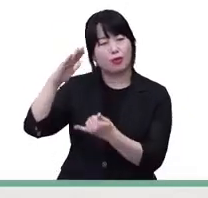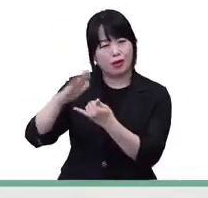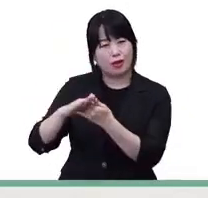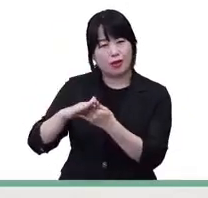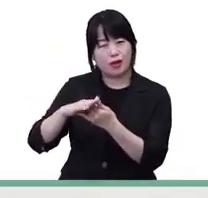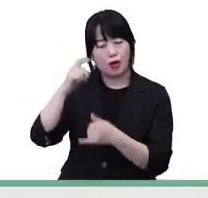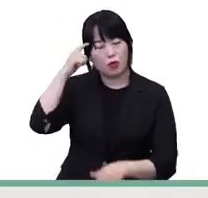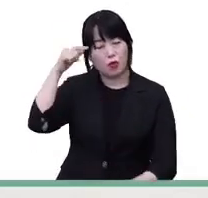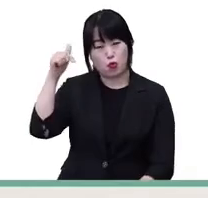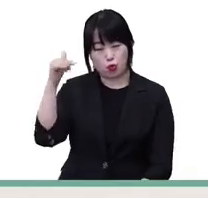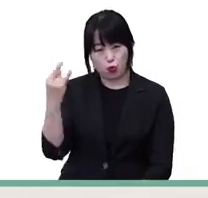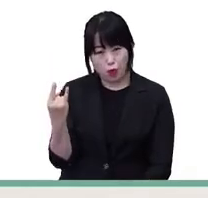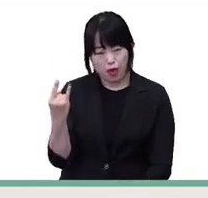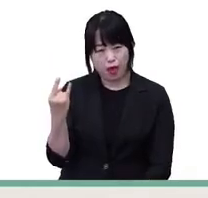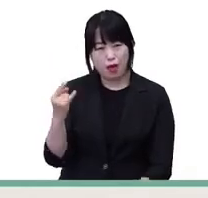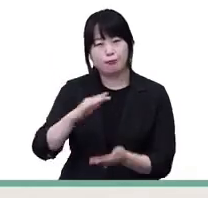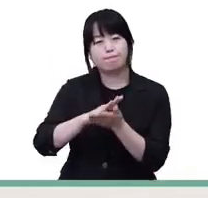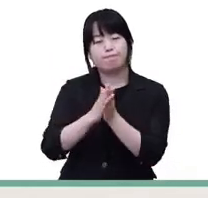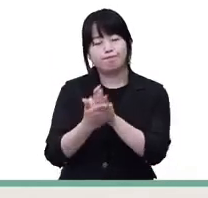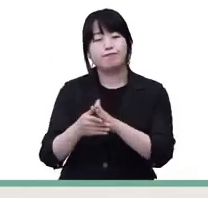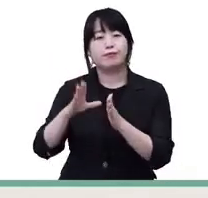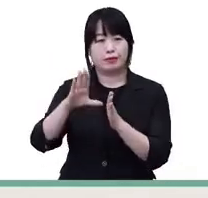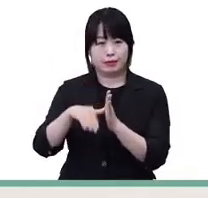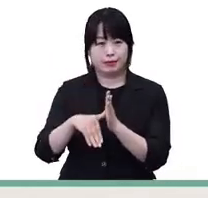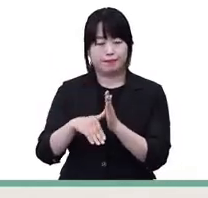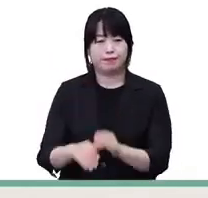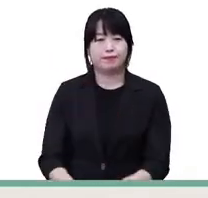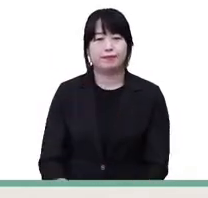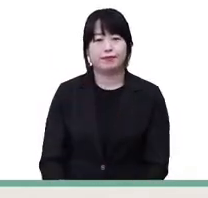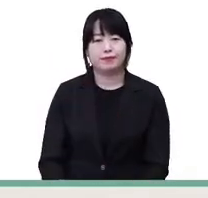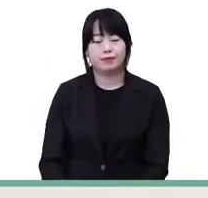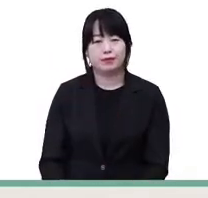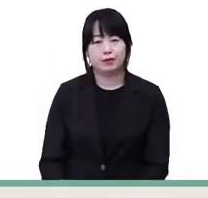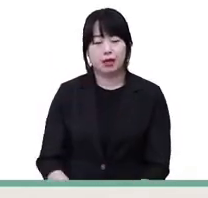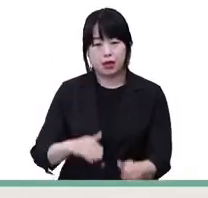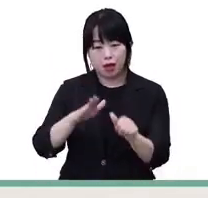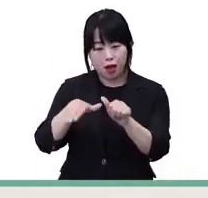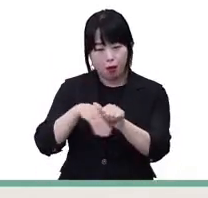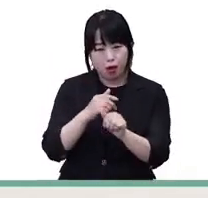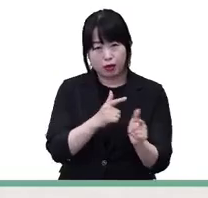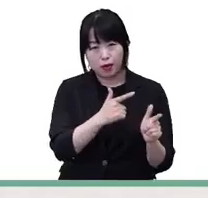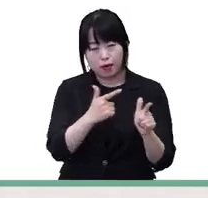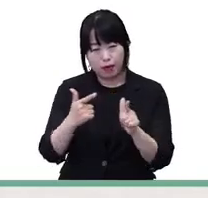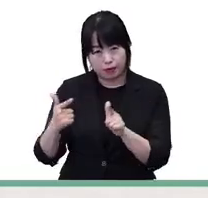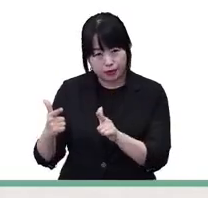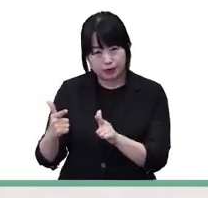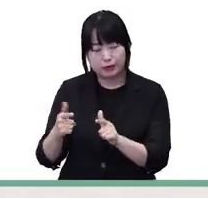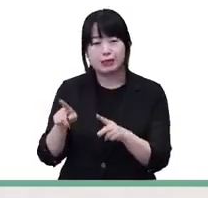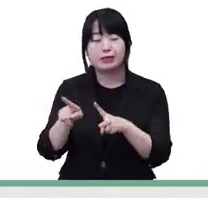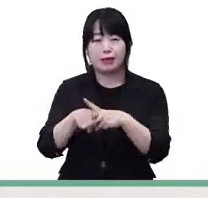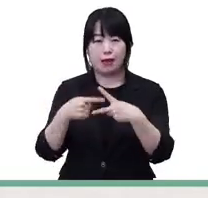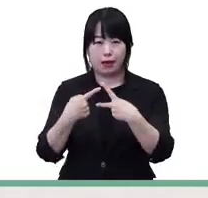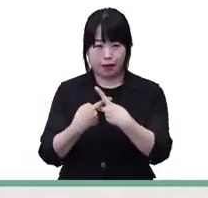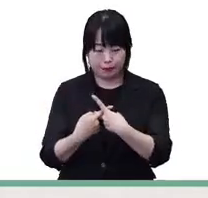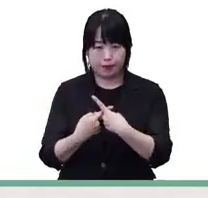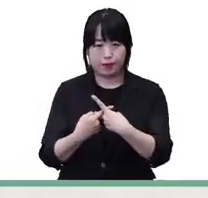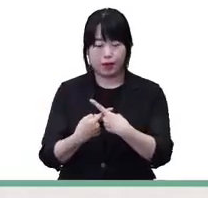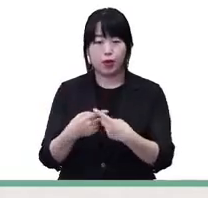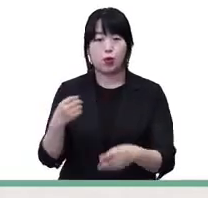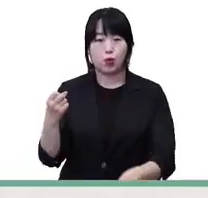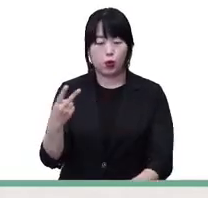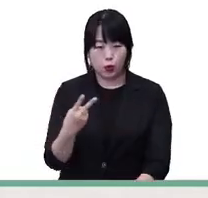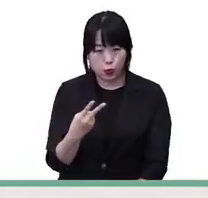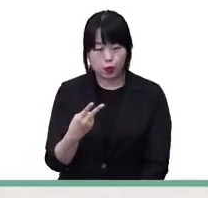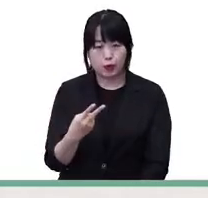보면은 청소년기의 뇌를 이해를 하고 여러 가지 보이는 현상들에서 우리가